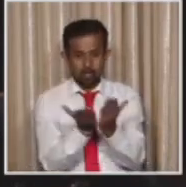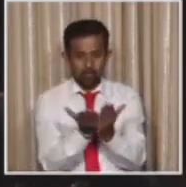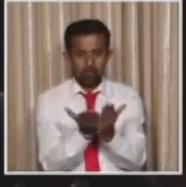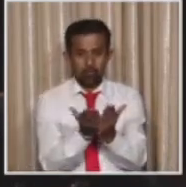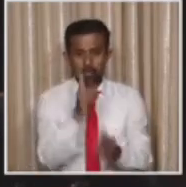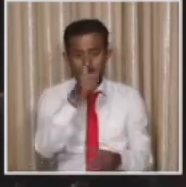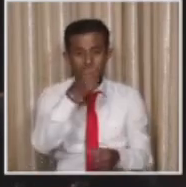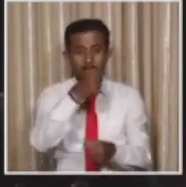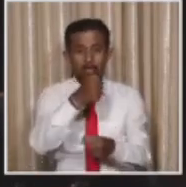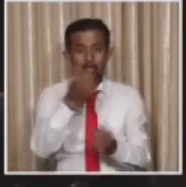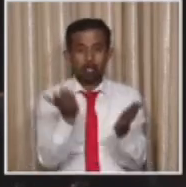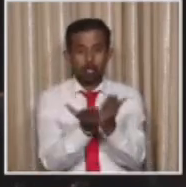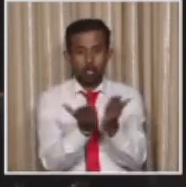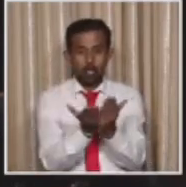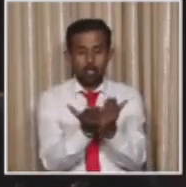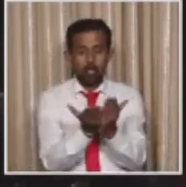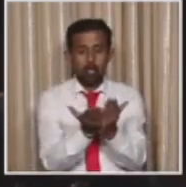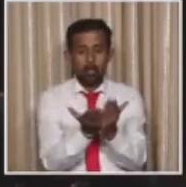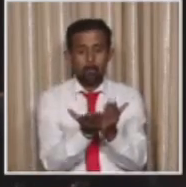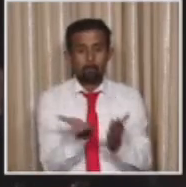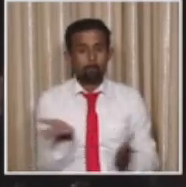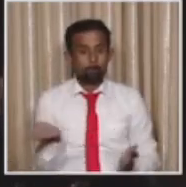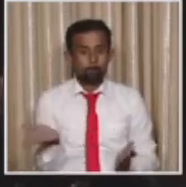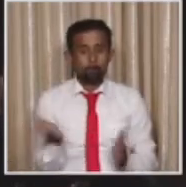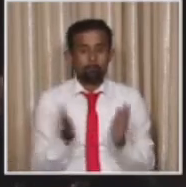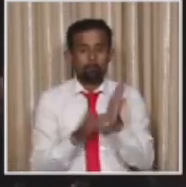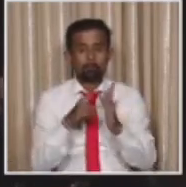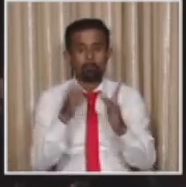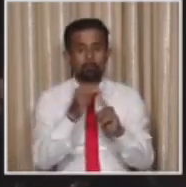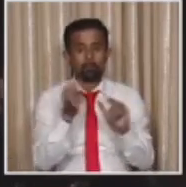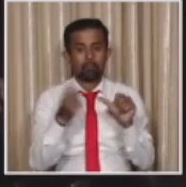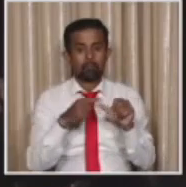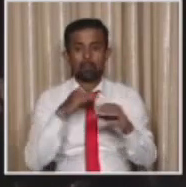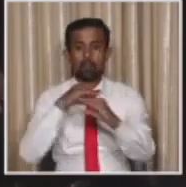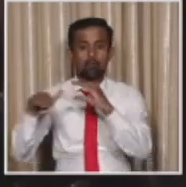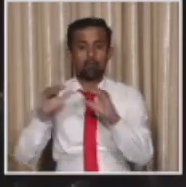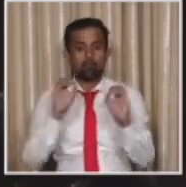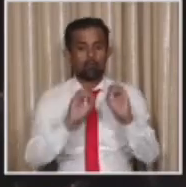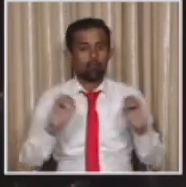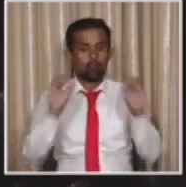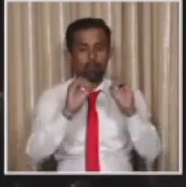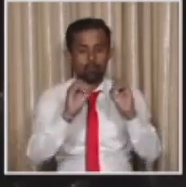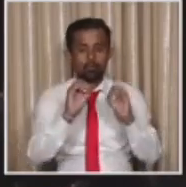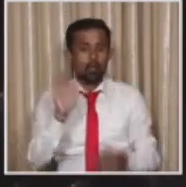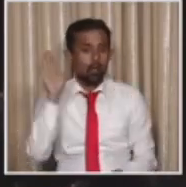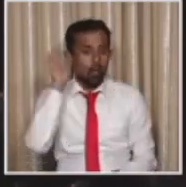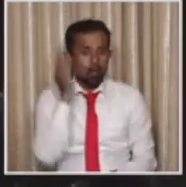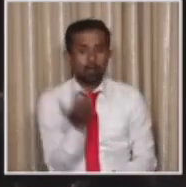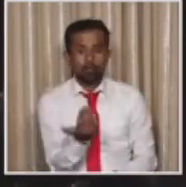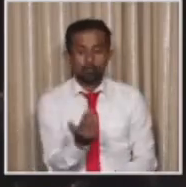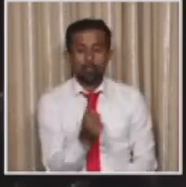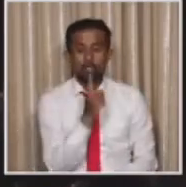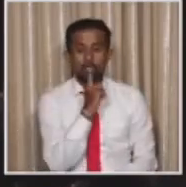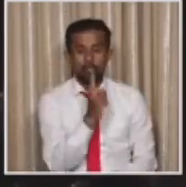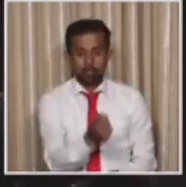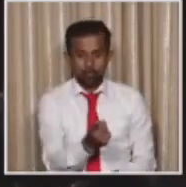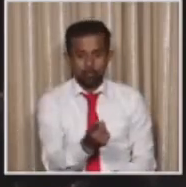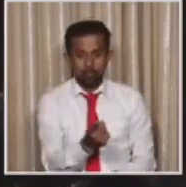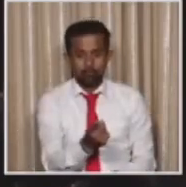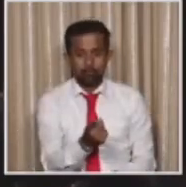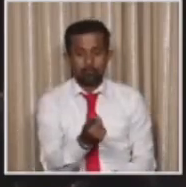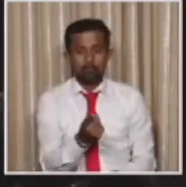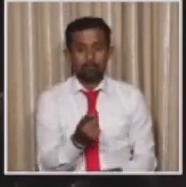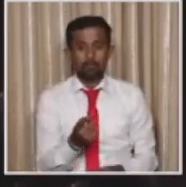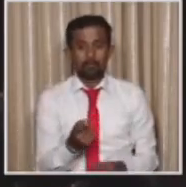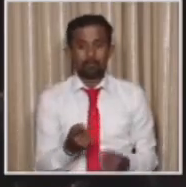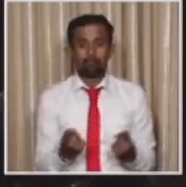එක ඩොකියුමන්ට් එකක් මේ පායතනට යවලා නැහැ. ඒගොල්ලෝ අහපුවාම ඉල්ලා යවපුවාම ලිපිය ඇවිල්ලා තියෙන්නේ අදාළ වෙන්නේ